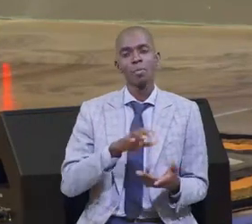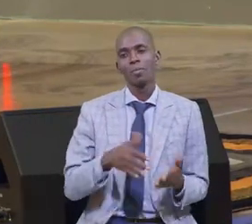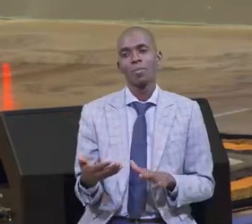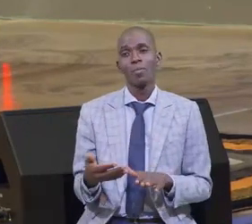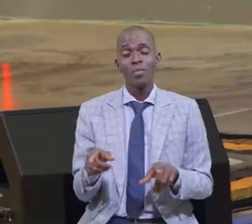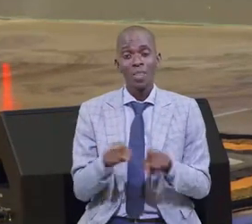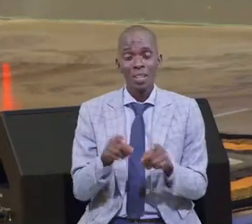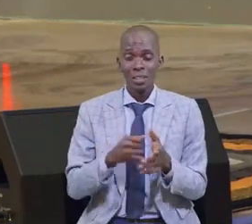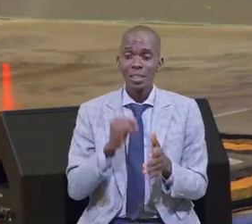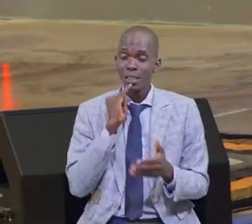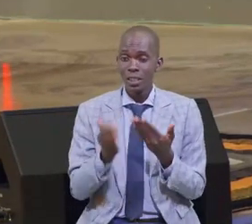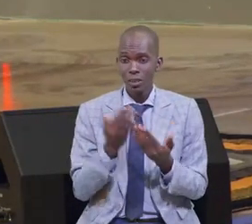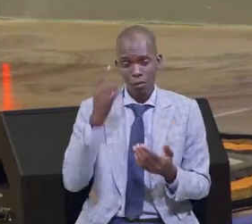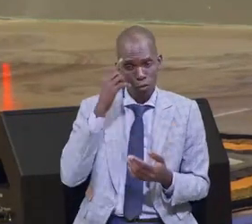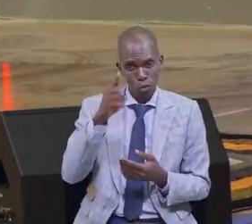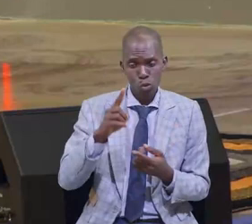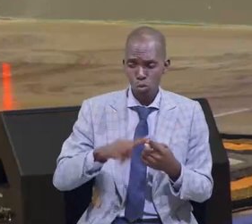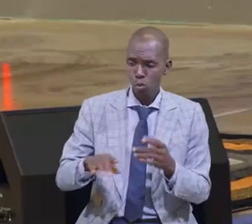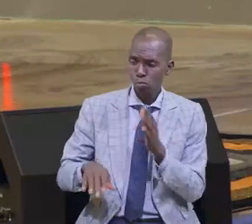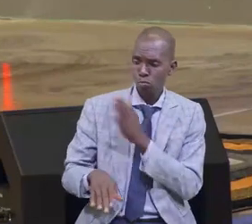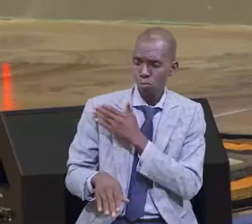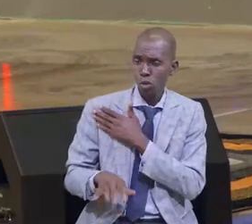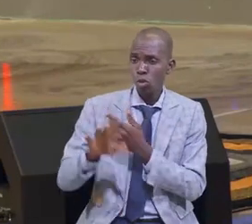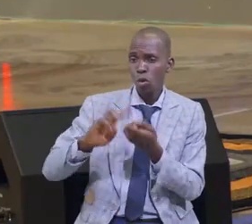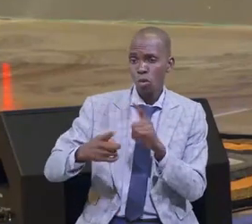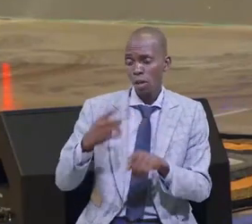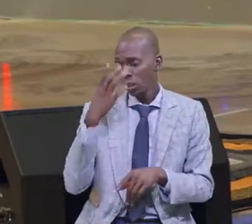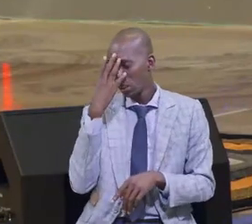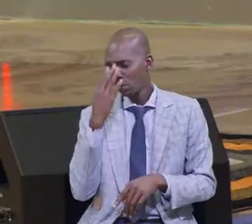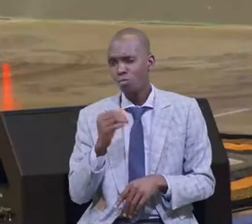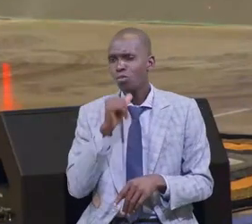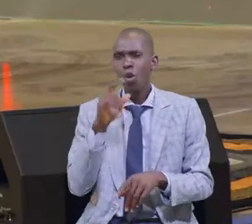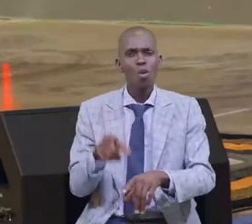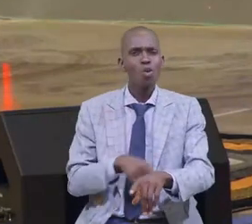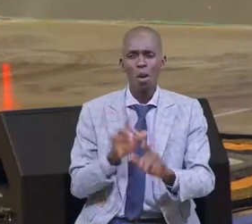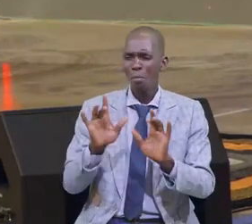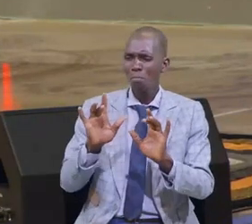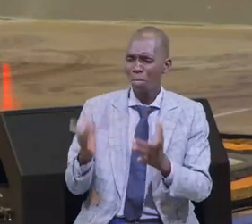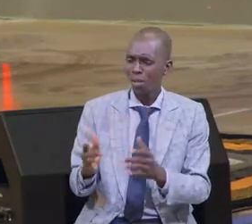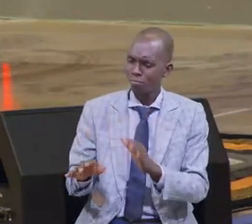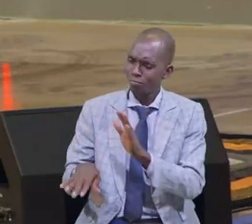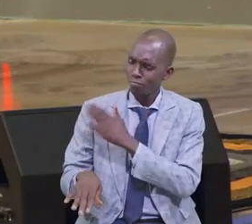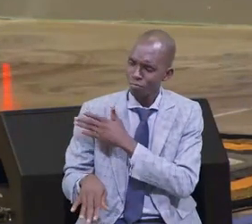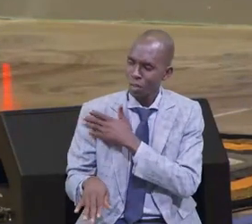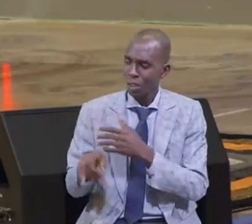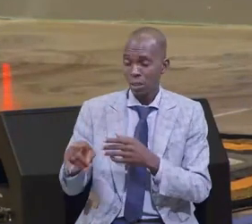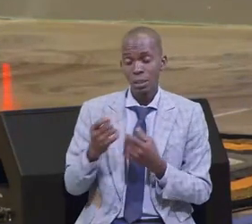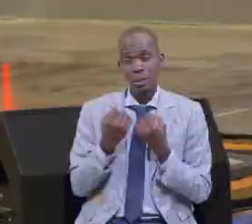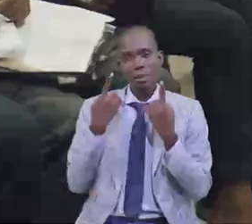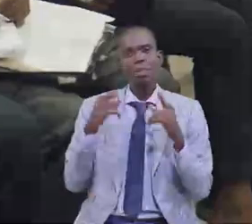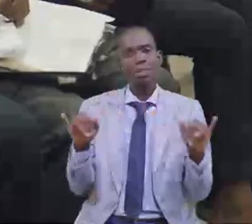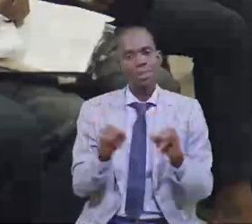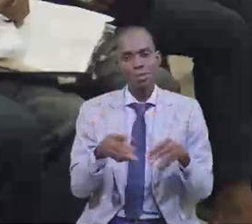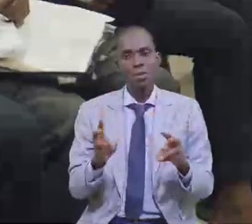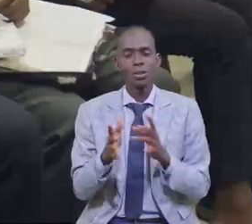de réveiller quelqu'un qui dort, c'est aussi très facile. Cela ne prend pas du temps. Alors il va ressusciter tout ce